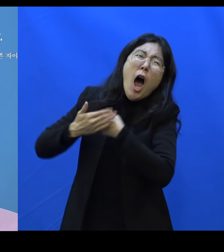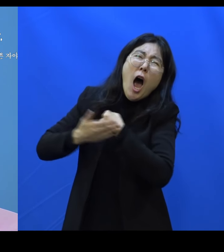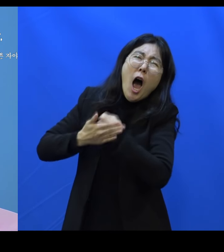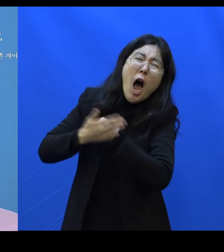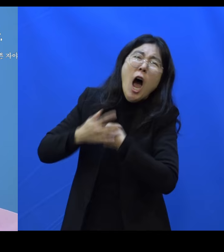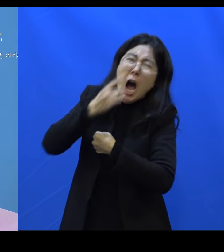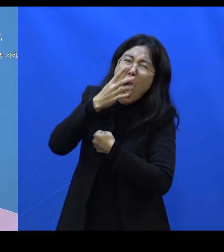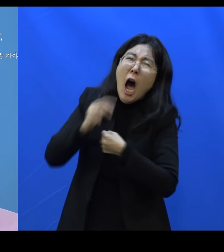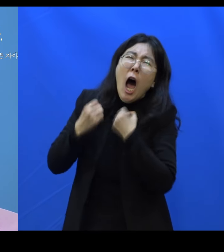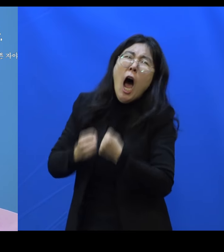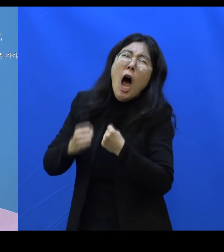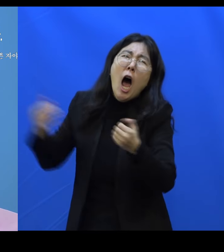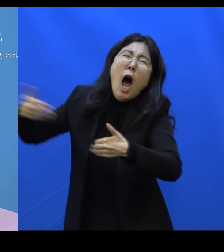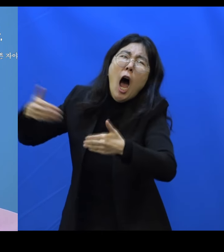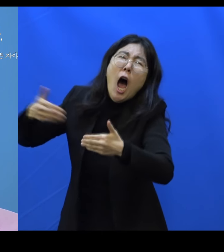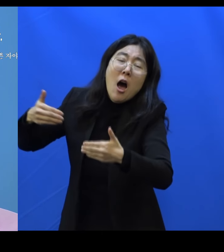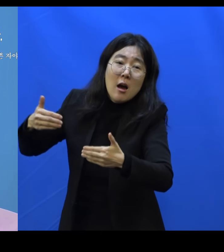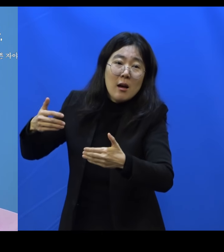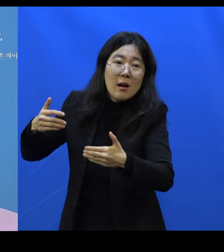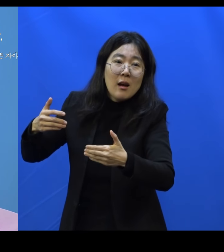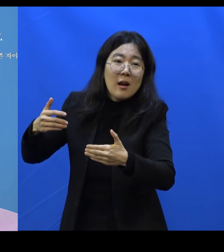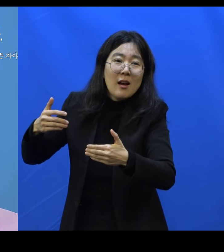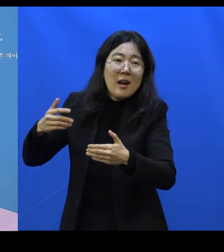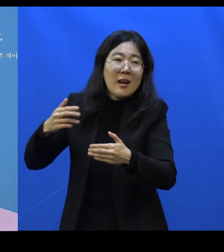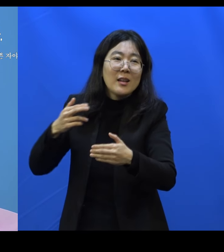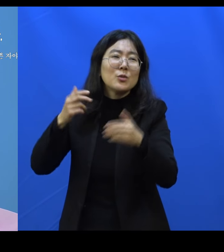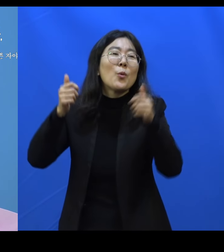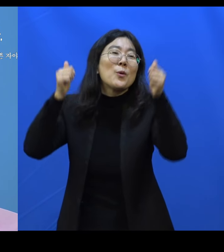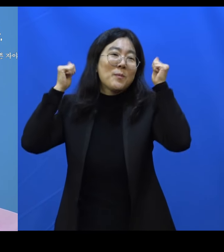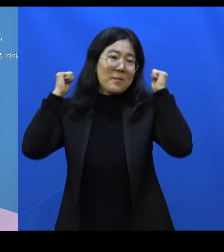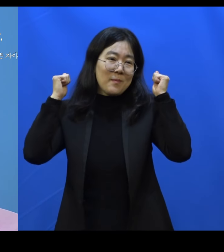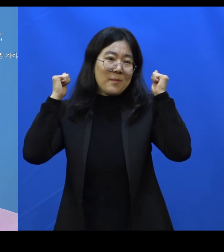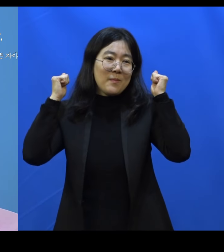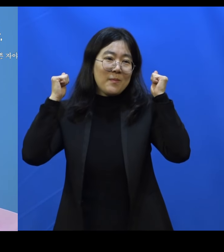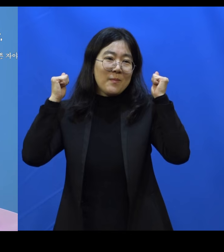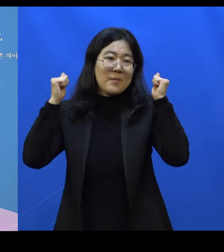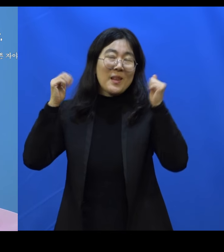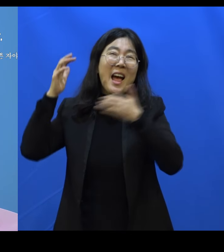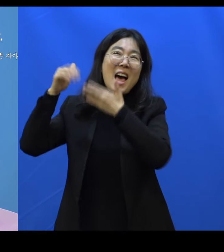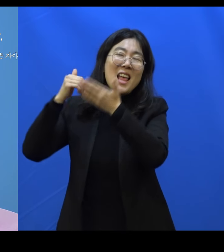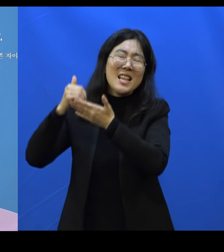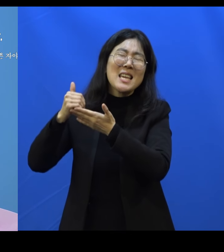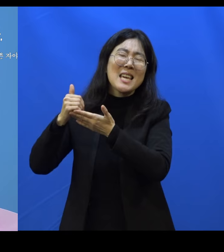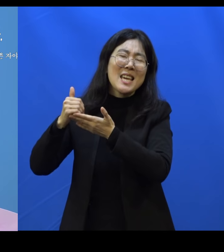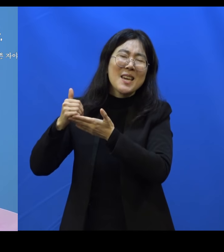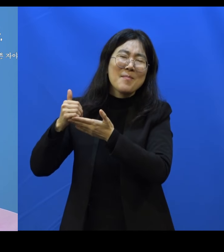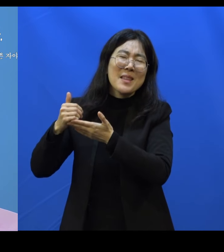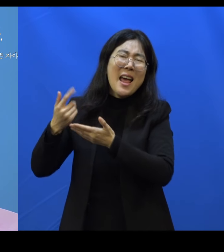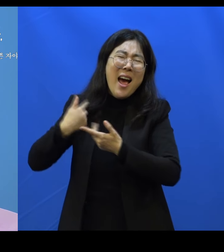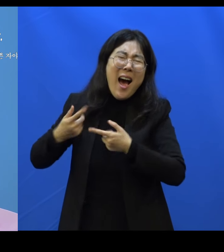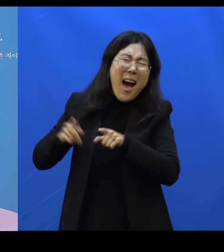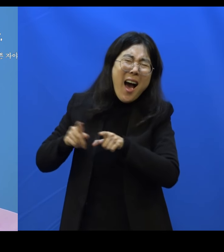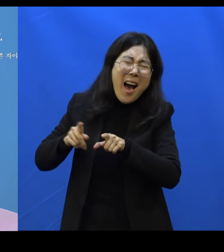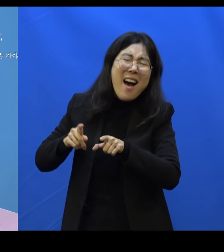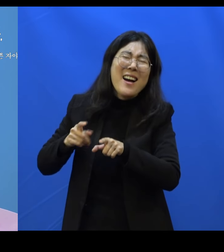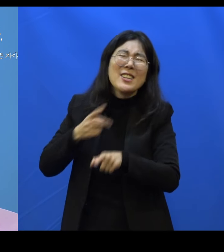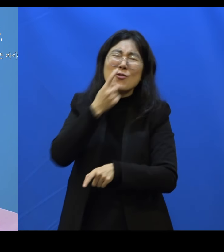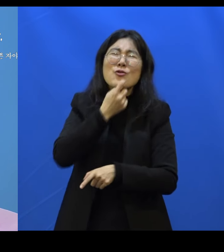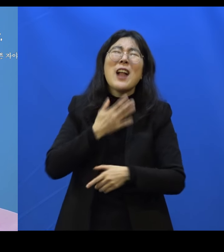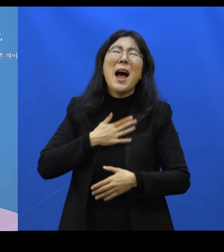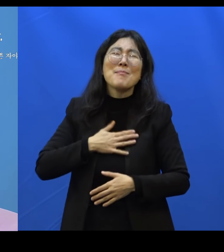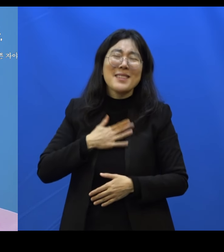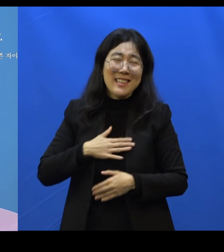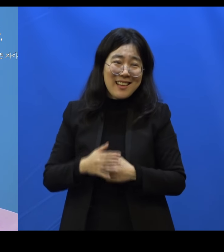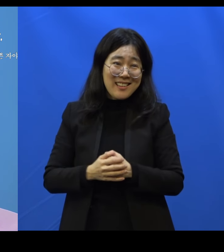있어서는 안 돼요. 그 다음 단계로 가야 돼요. 자, 어느 순간부터 주님이 우리에게 이렇게 물었어요. 너가